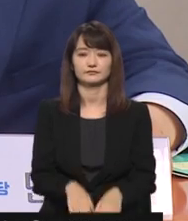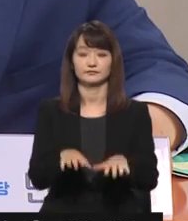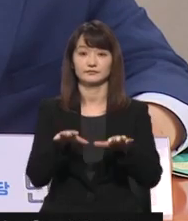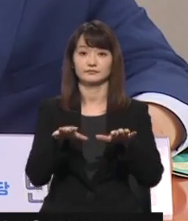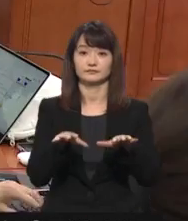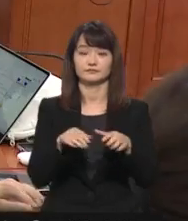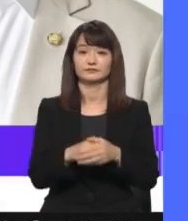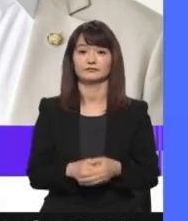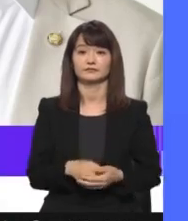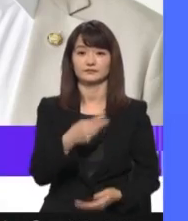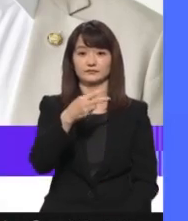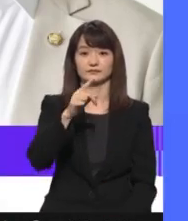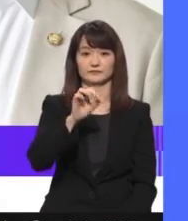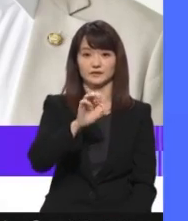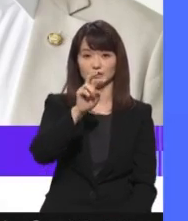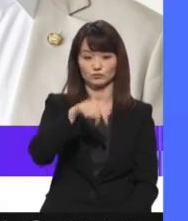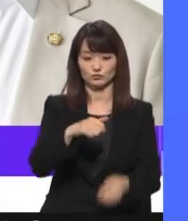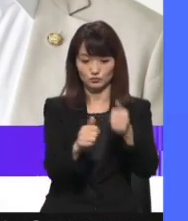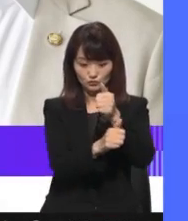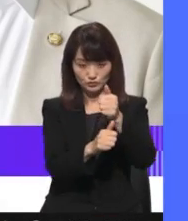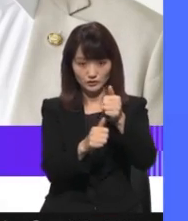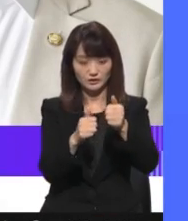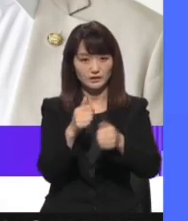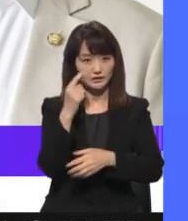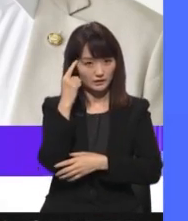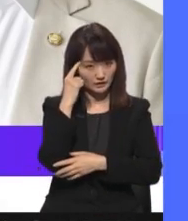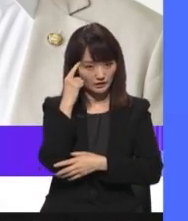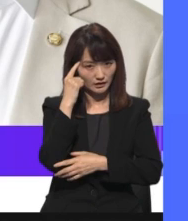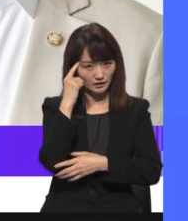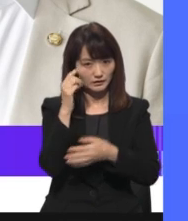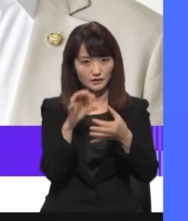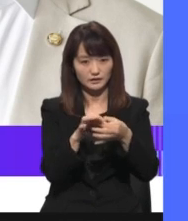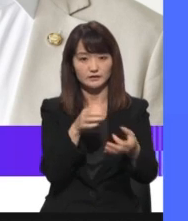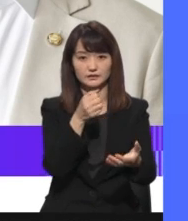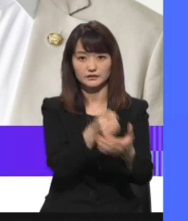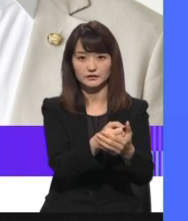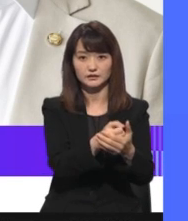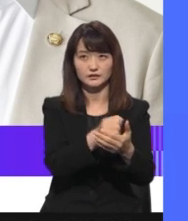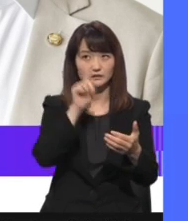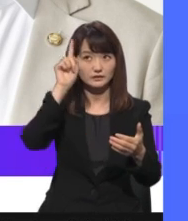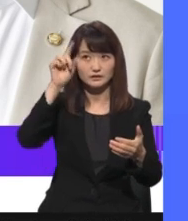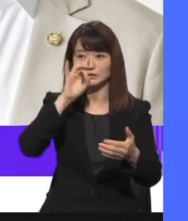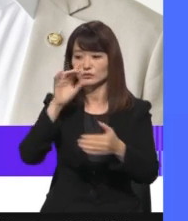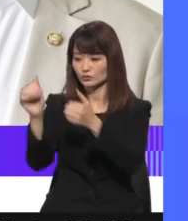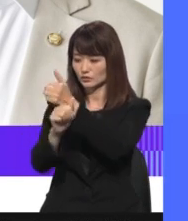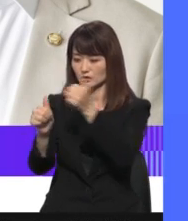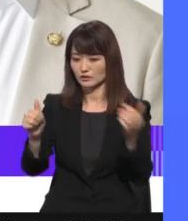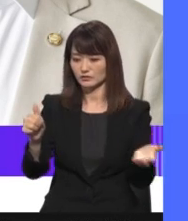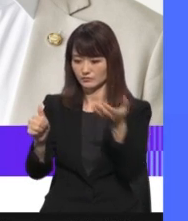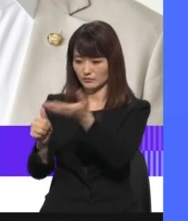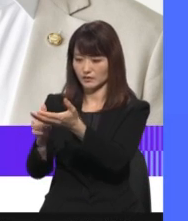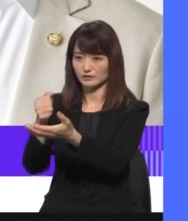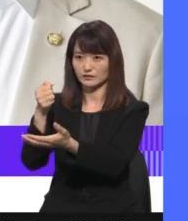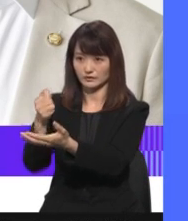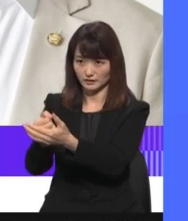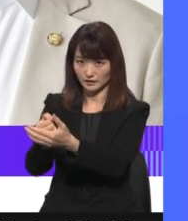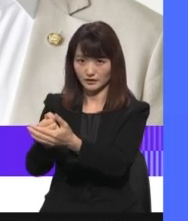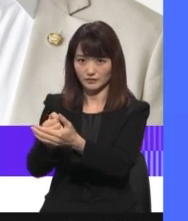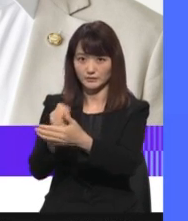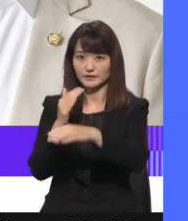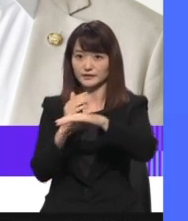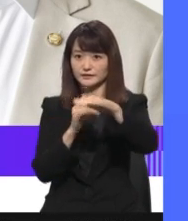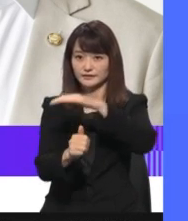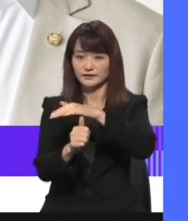당 무 위에서 어 의견을 냈고 당헌 개정안을 료 내일 중앙에서 의결 하면 이제 전당 될 때 최종 확정을 하게 되는